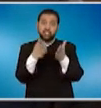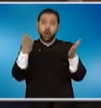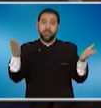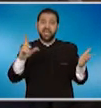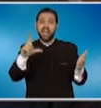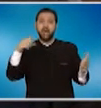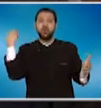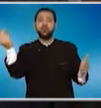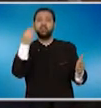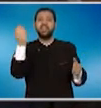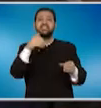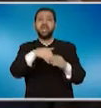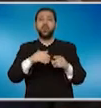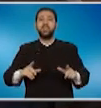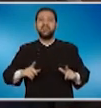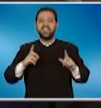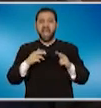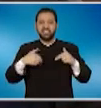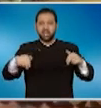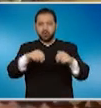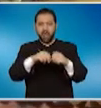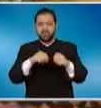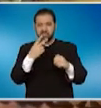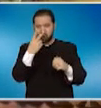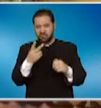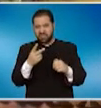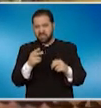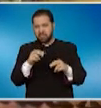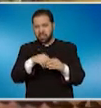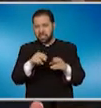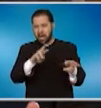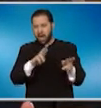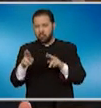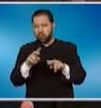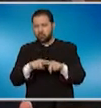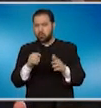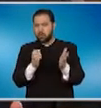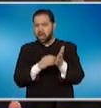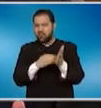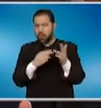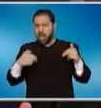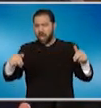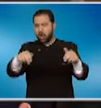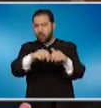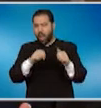revelația și reinterpretându-o în funcție de nevoile noastre umane. Putem să aducem lejer argumente din texte scripturistice la